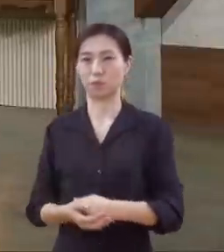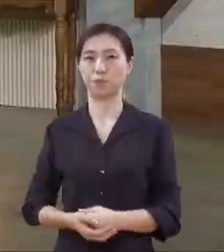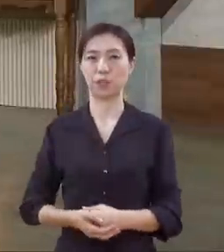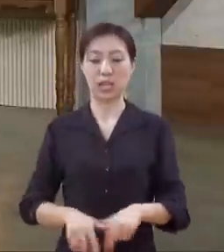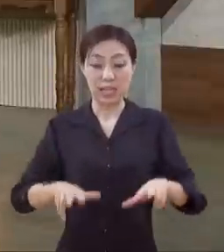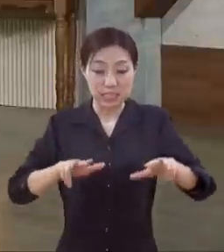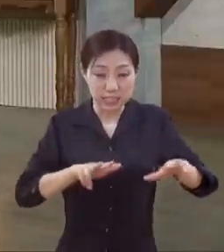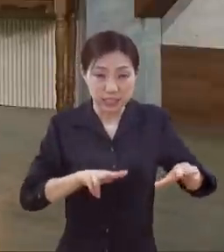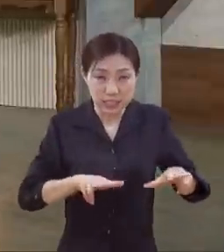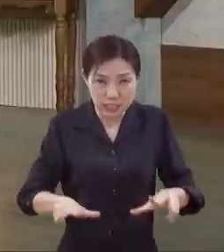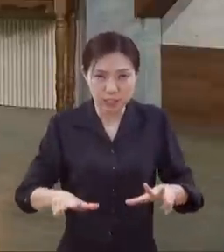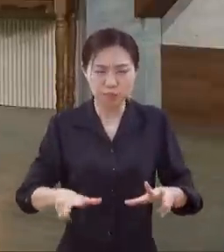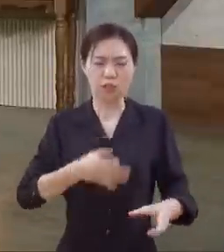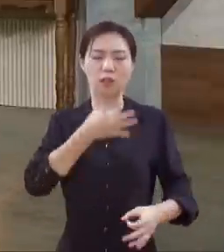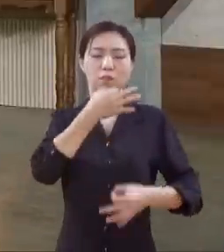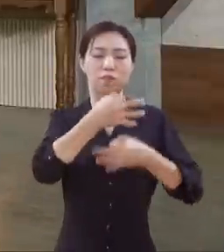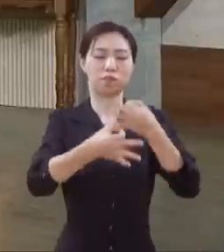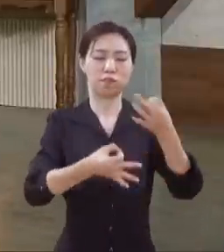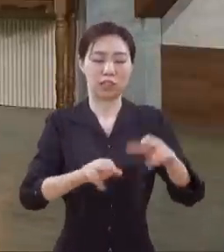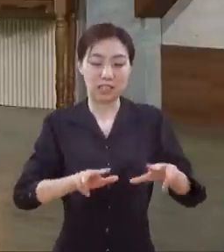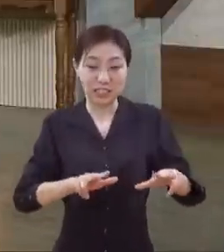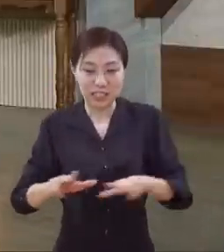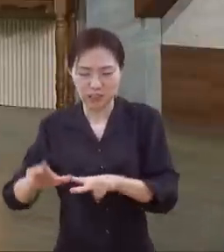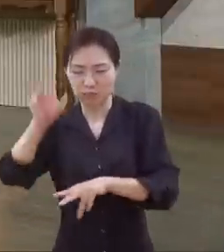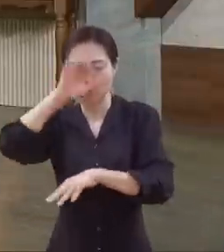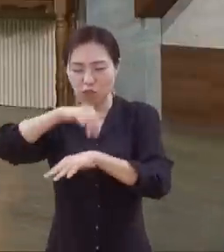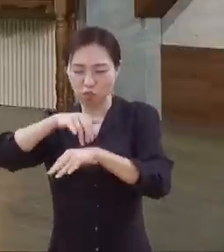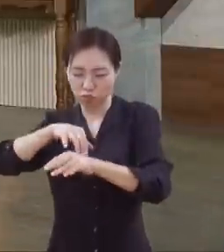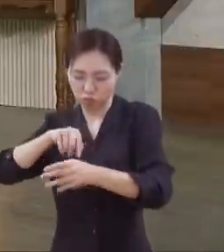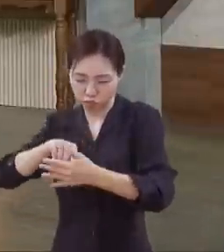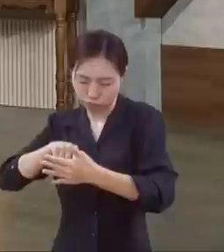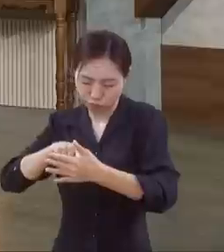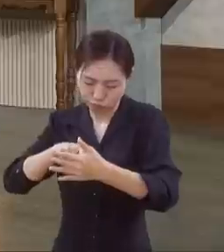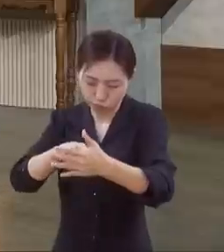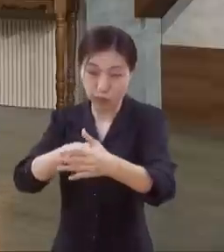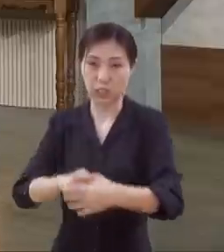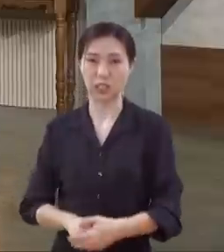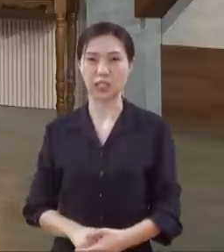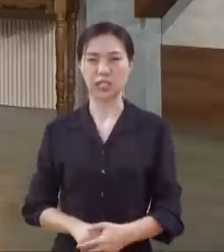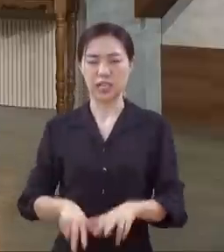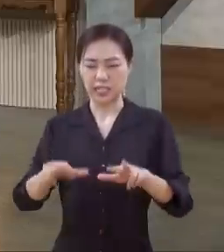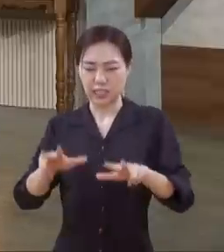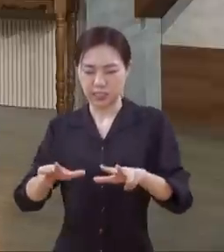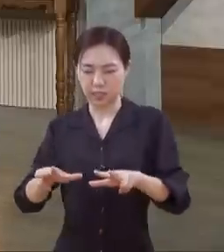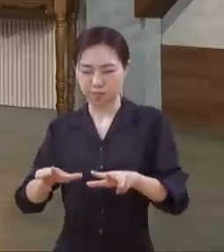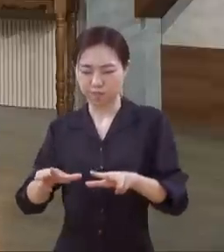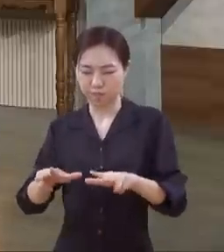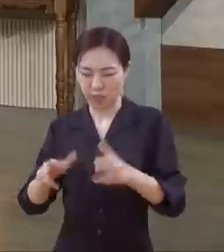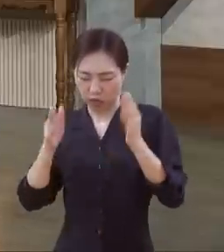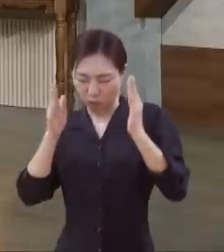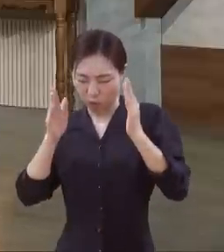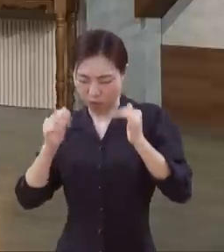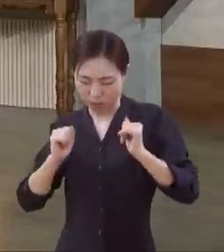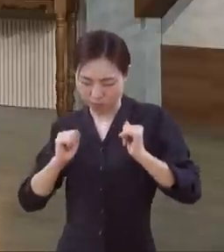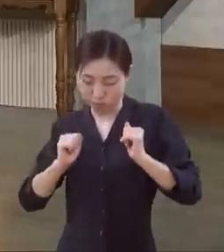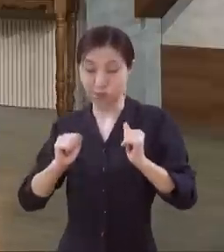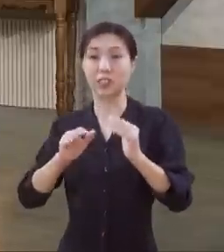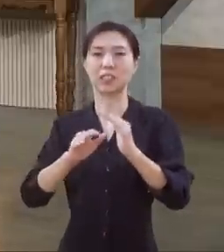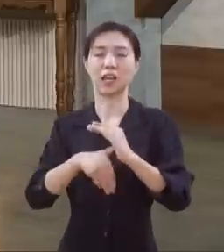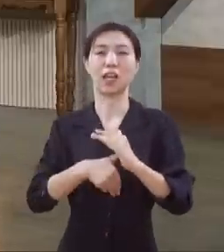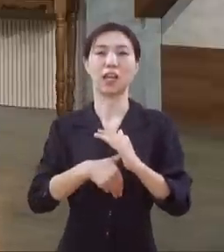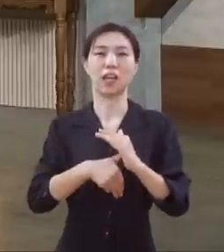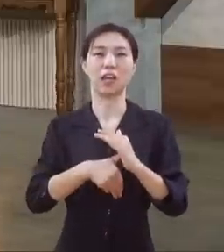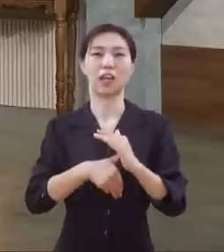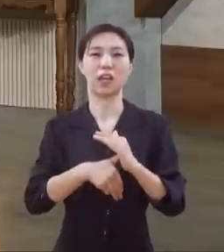지금이 순간 수행하고 지금이 순간 닦아 나갈 때 바로 지금이 순간이